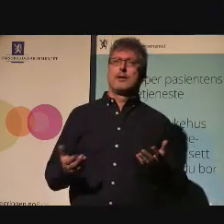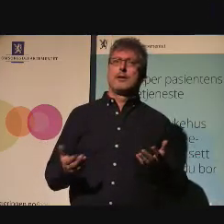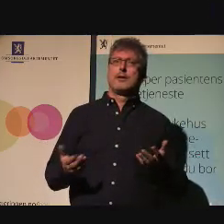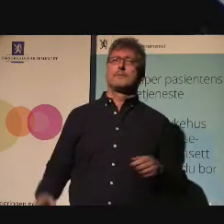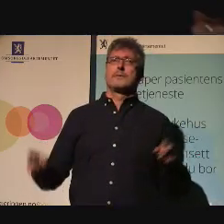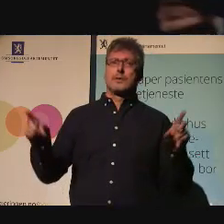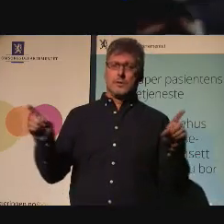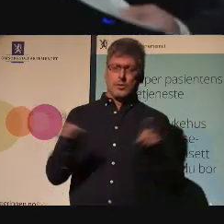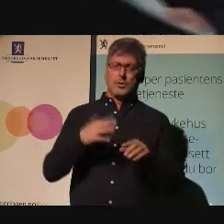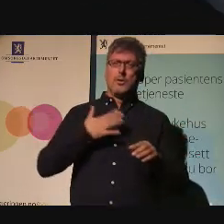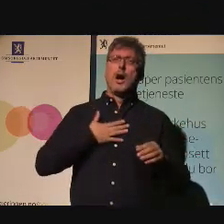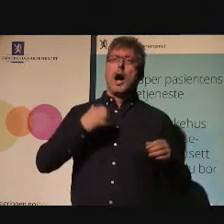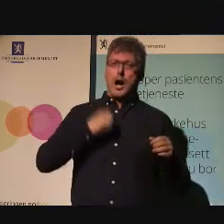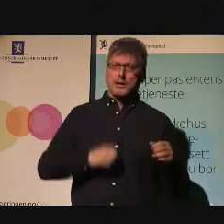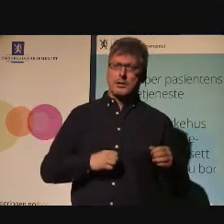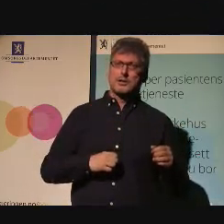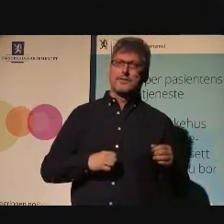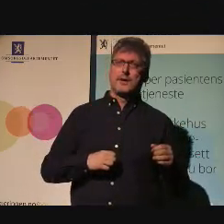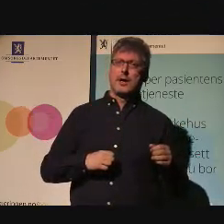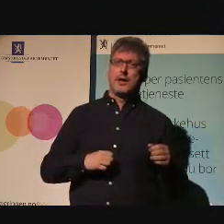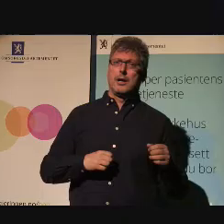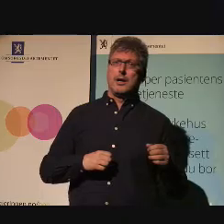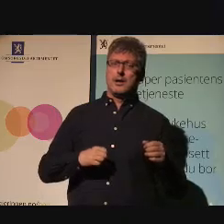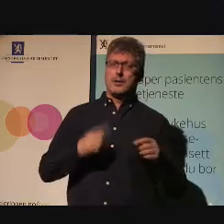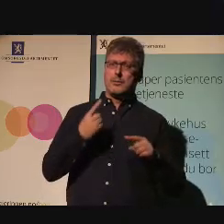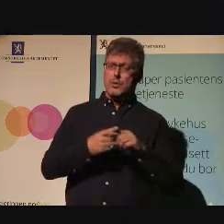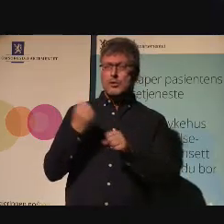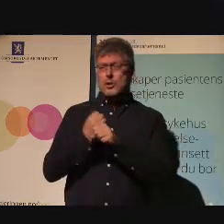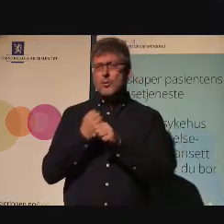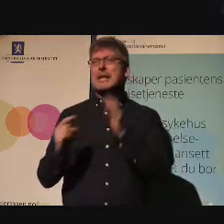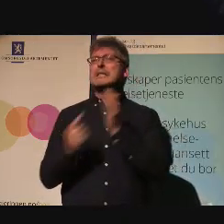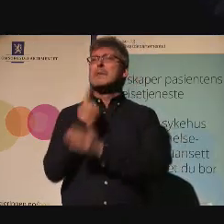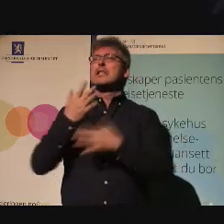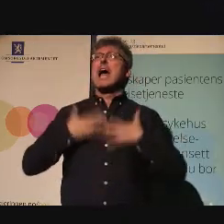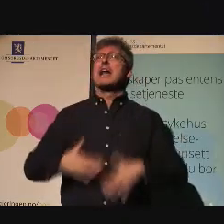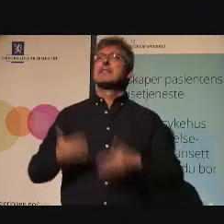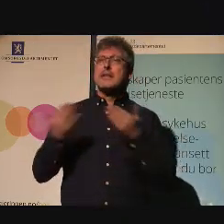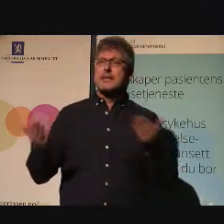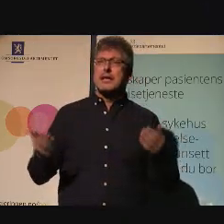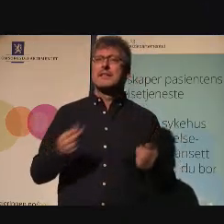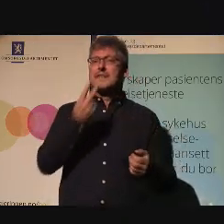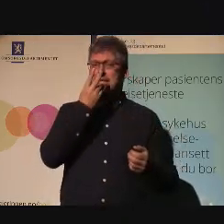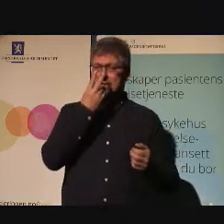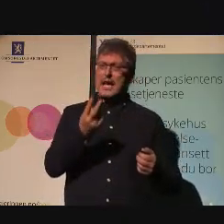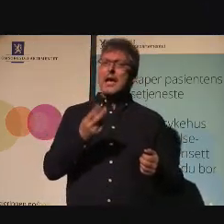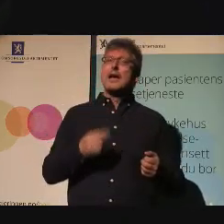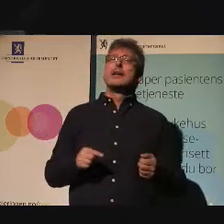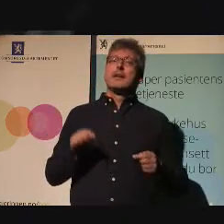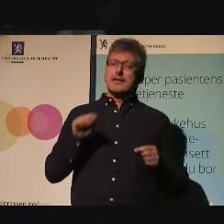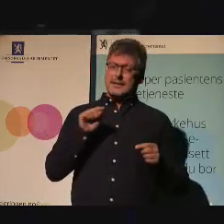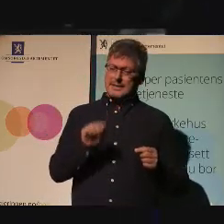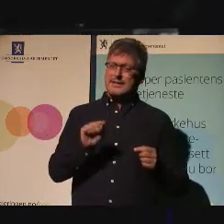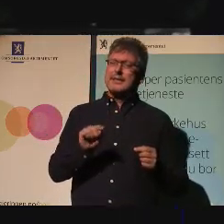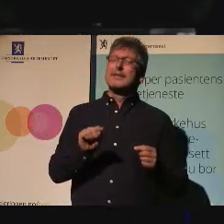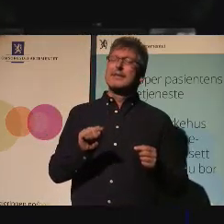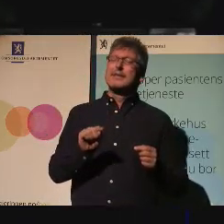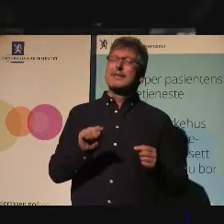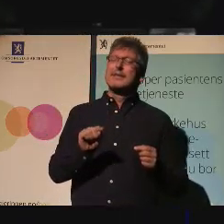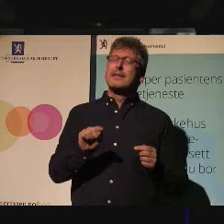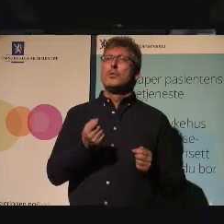har ansvar, har jobber i spesialisthelsetjenesten, ser at her er det noe som